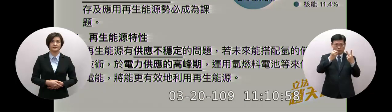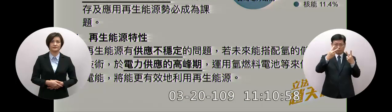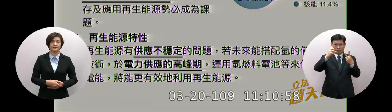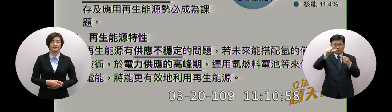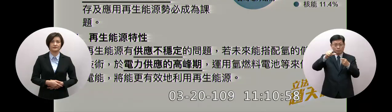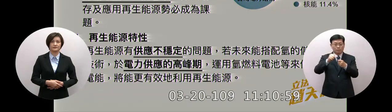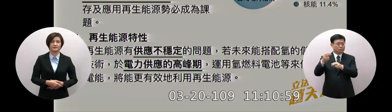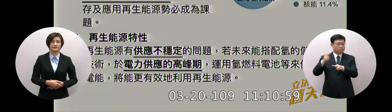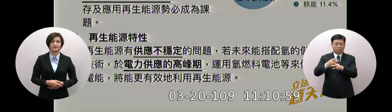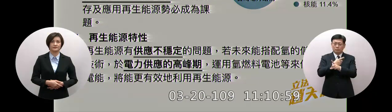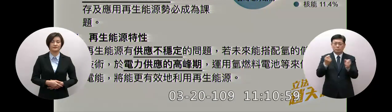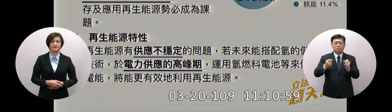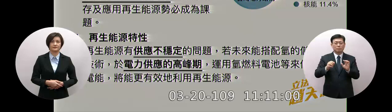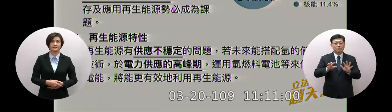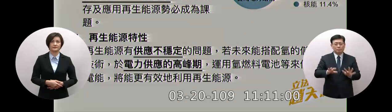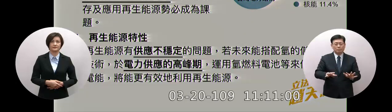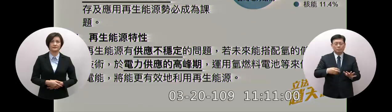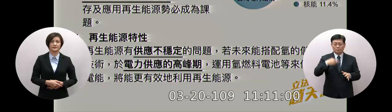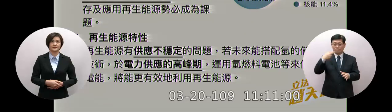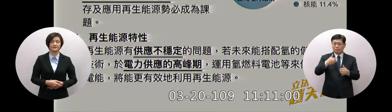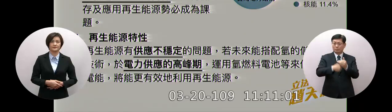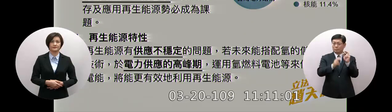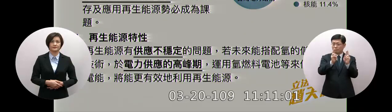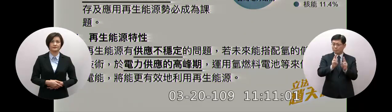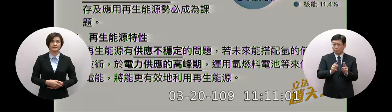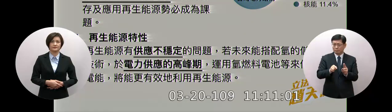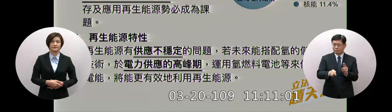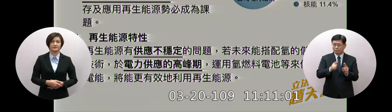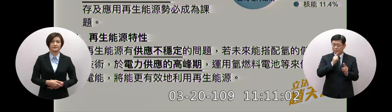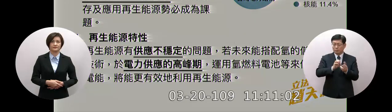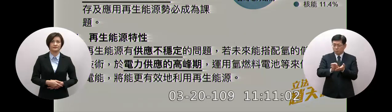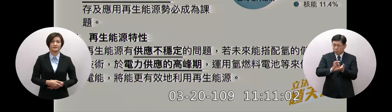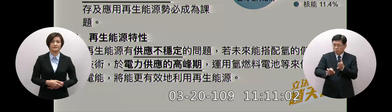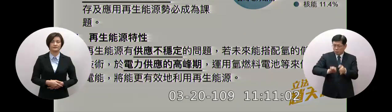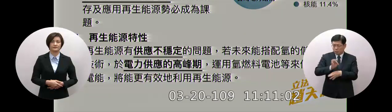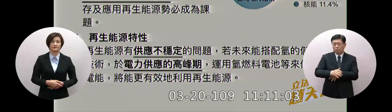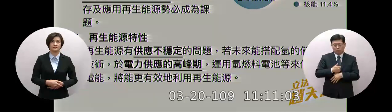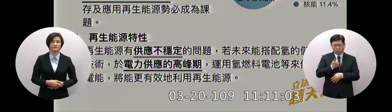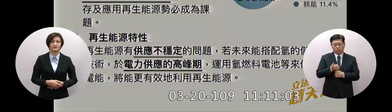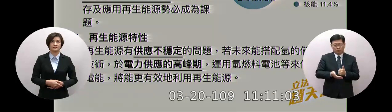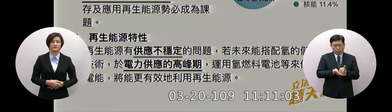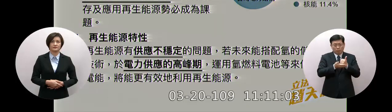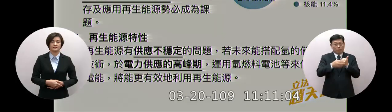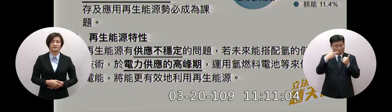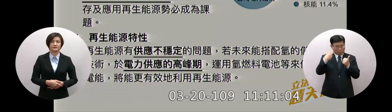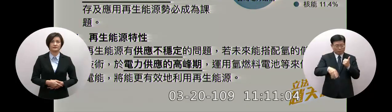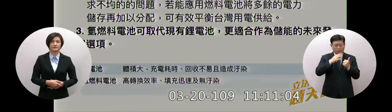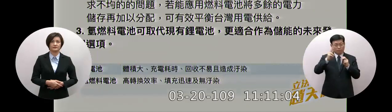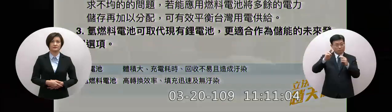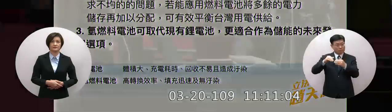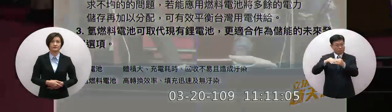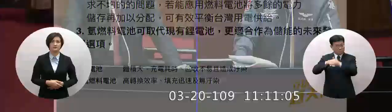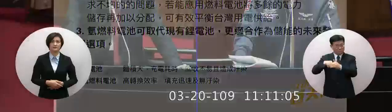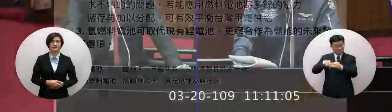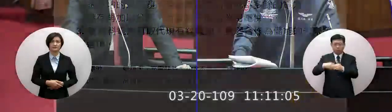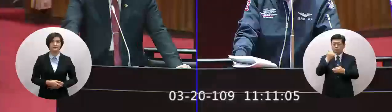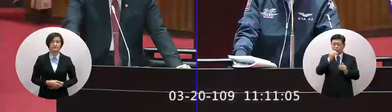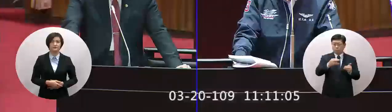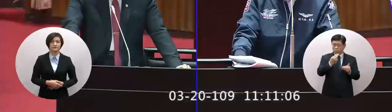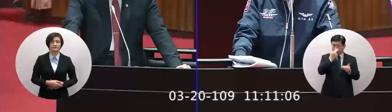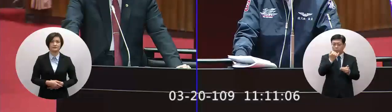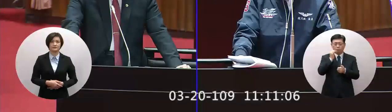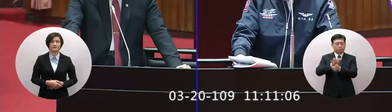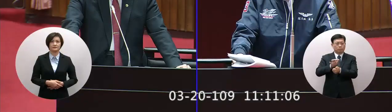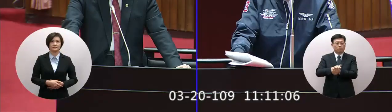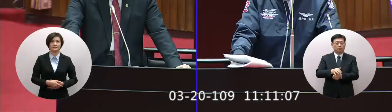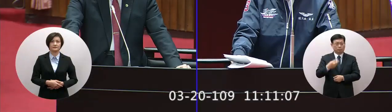所以呢，我们在再生能源它的这个投入，当然我们很感佩了，但是在储能的部分，氢能一定可以提供很大的